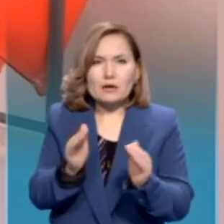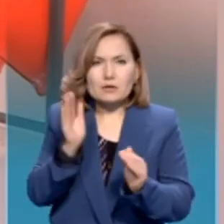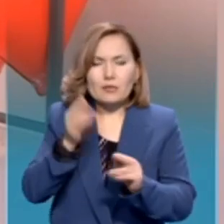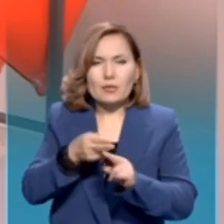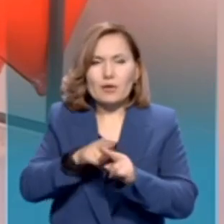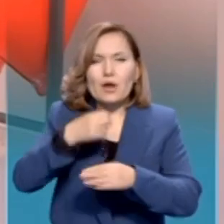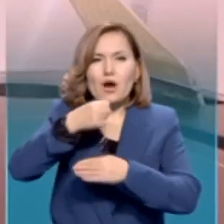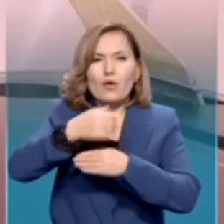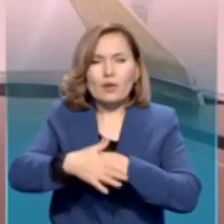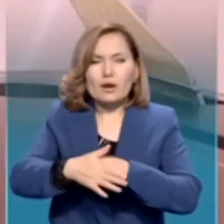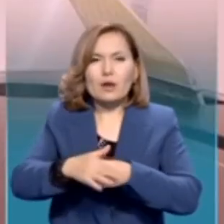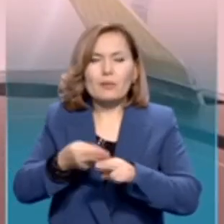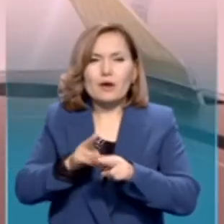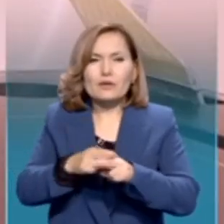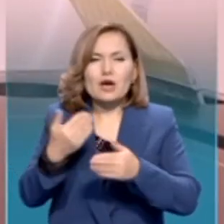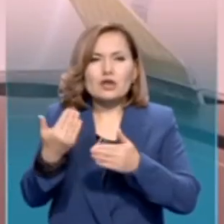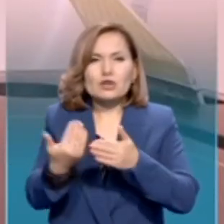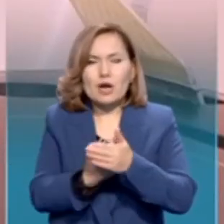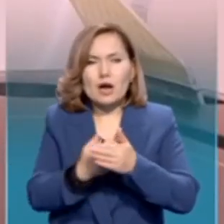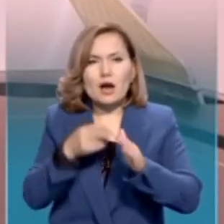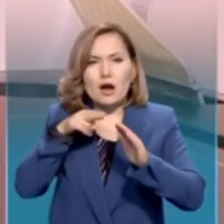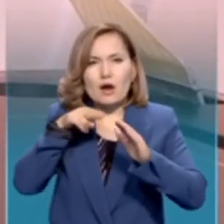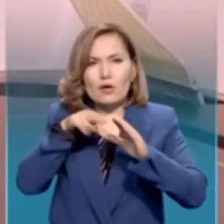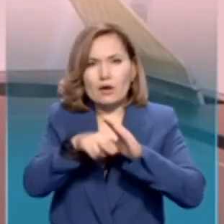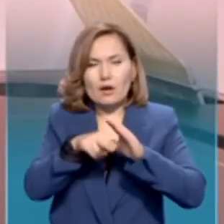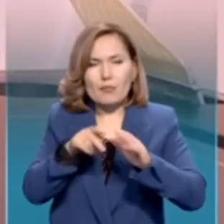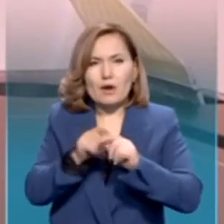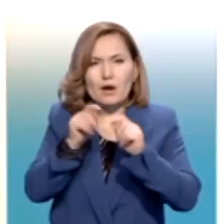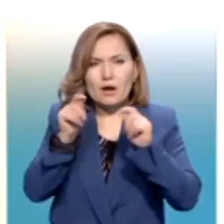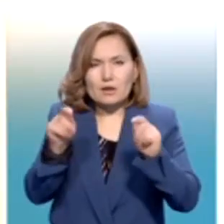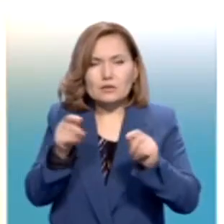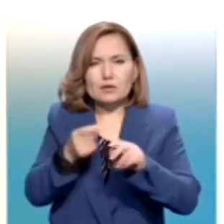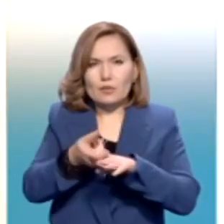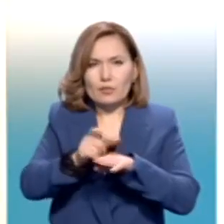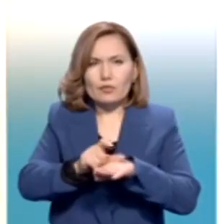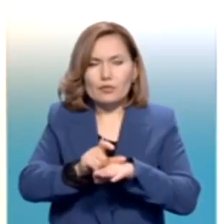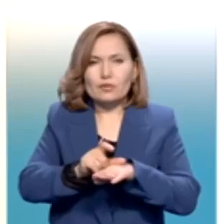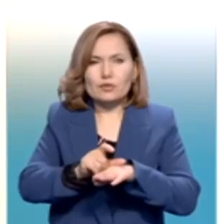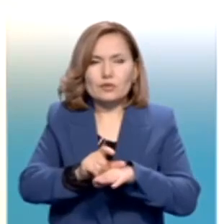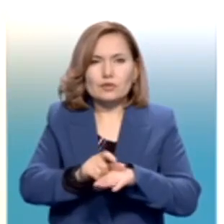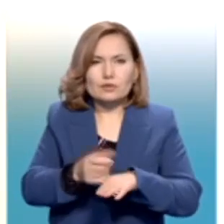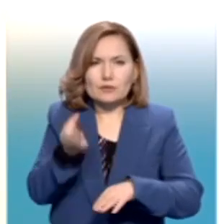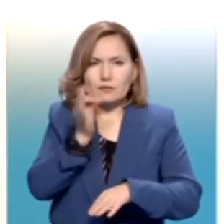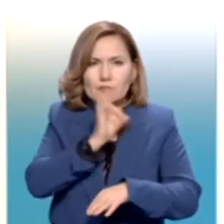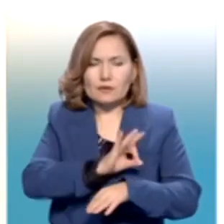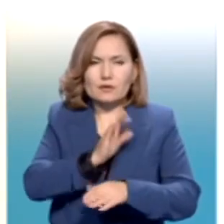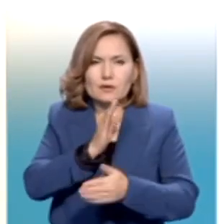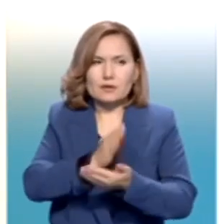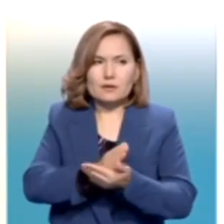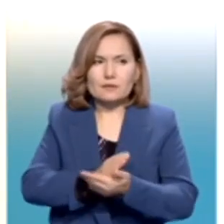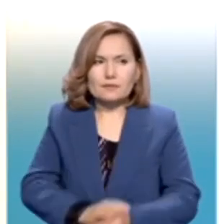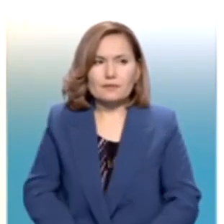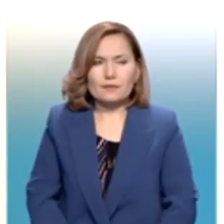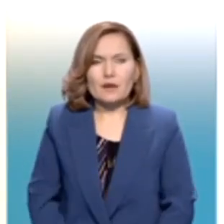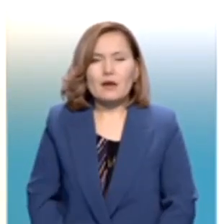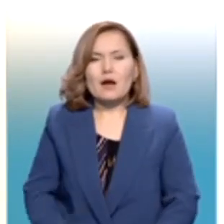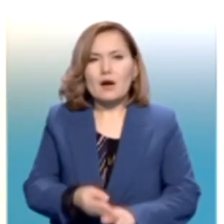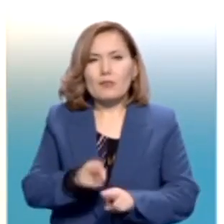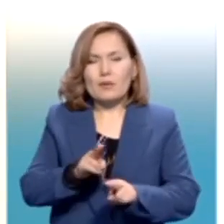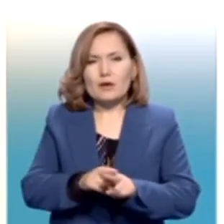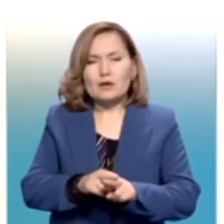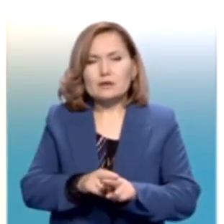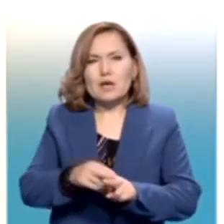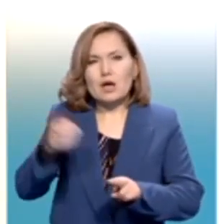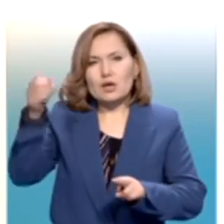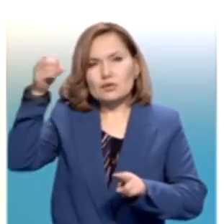Сондай-ақ орталықта жаңа қондырғының көмегімен сәулелік терапия жүргізіледі. Линейный ускоритель бізде сәулелік терапия